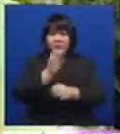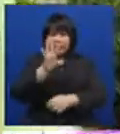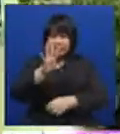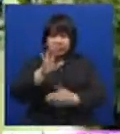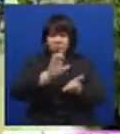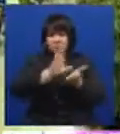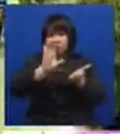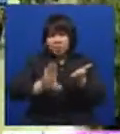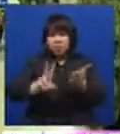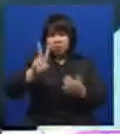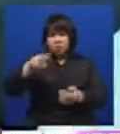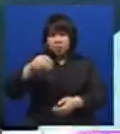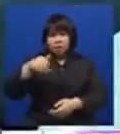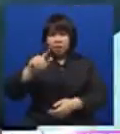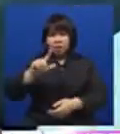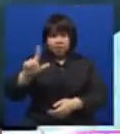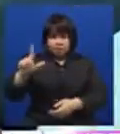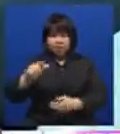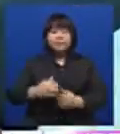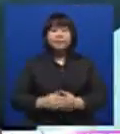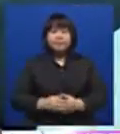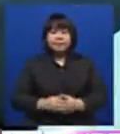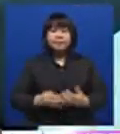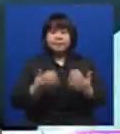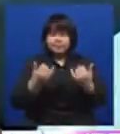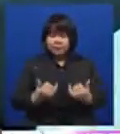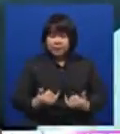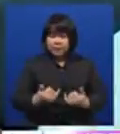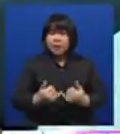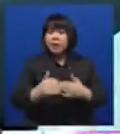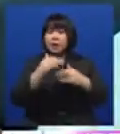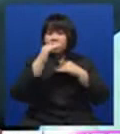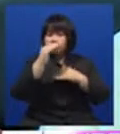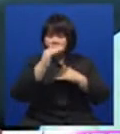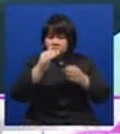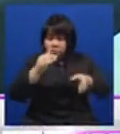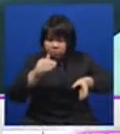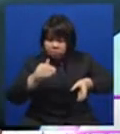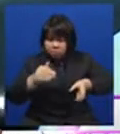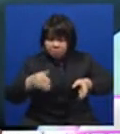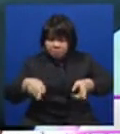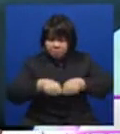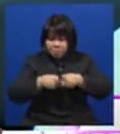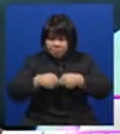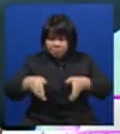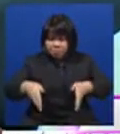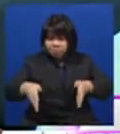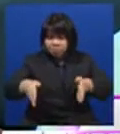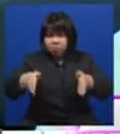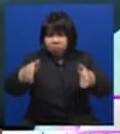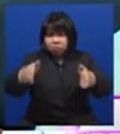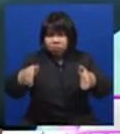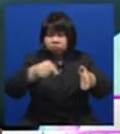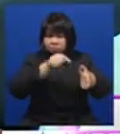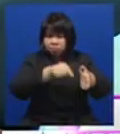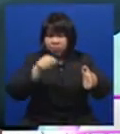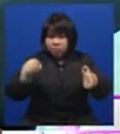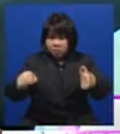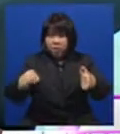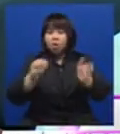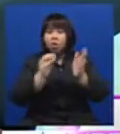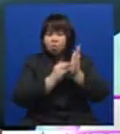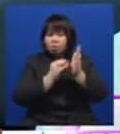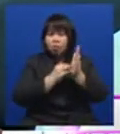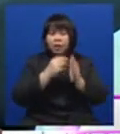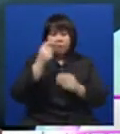านบาท การที่กำหนดแนวเนี่ยเราก็กำหนดแนวที่ว่าจะก่อสร้างเนี่ยร่วมกันระหว่างกทม.